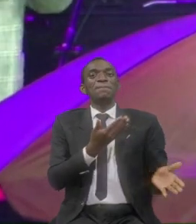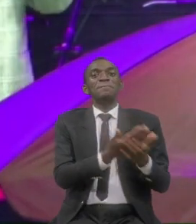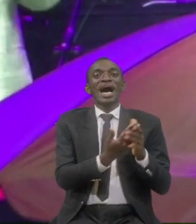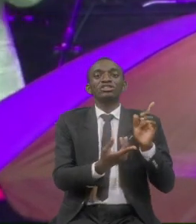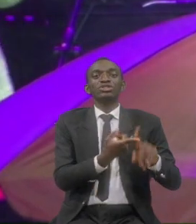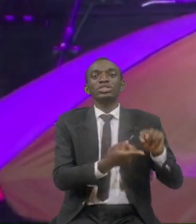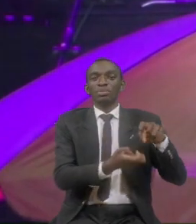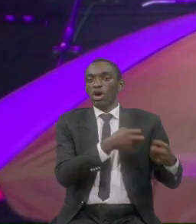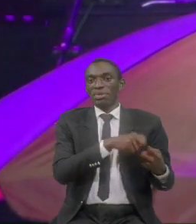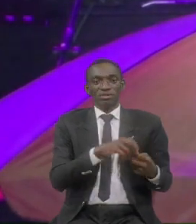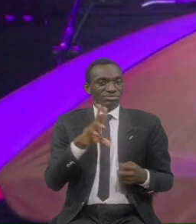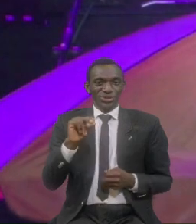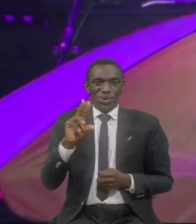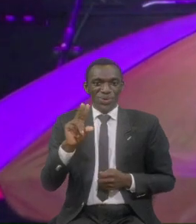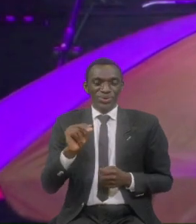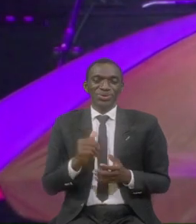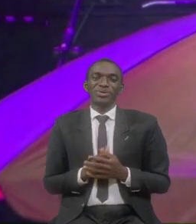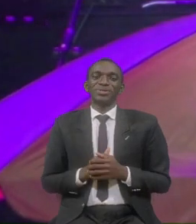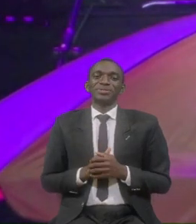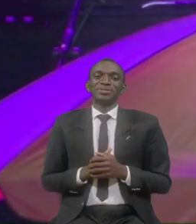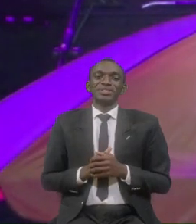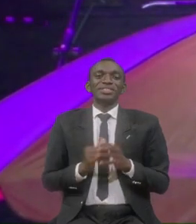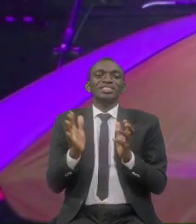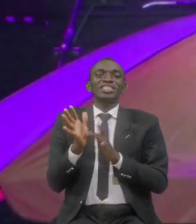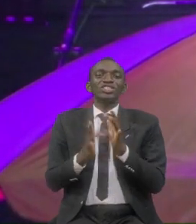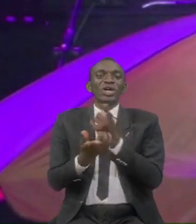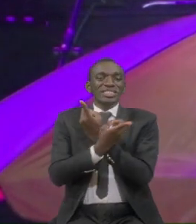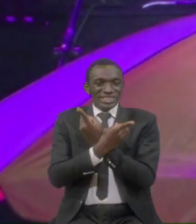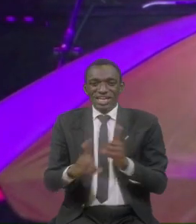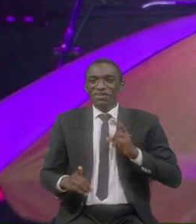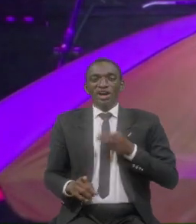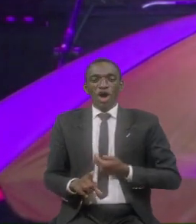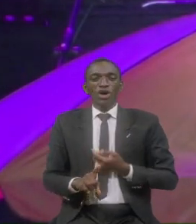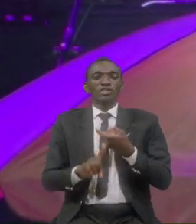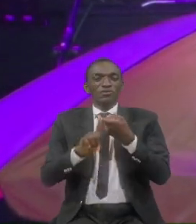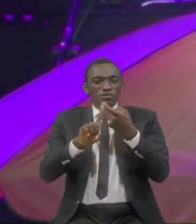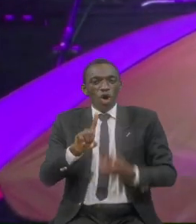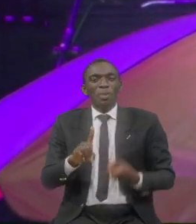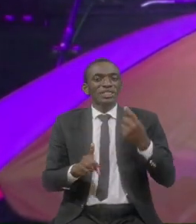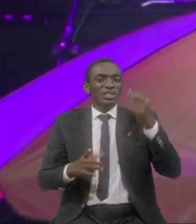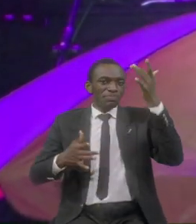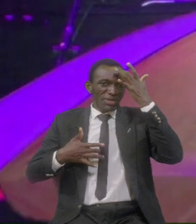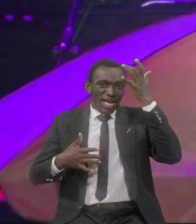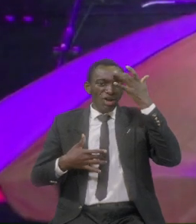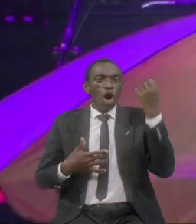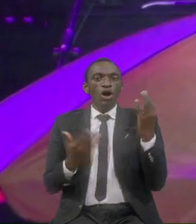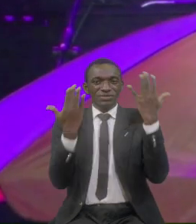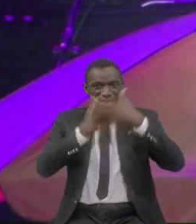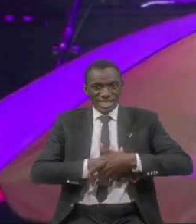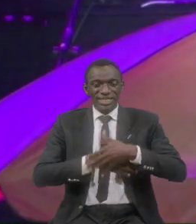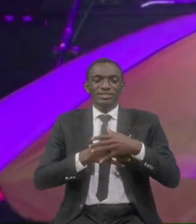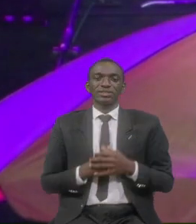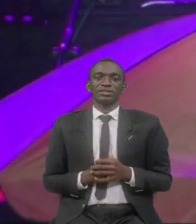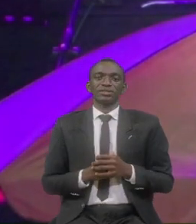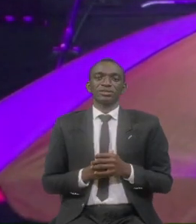dili na tanya ibalik dito sa dapit sa kangitngit. He delivers us from the plague of darkness. Iya tang gitagaan og